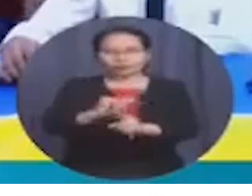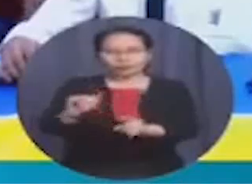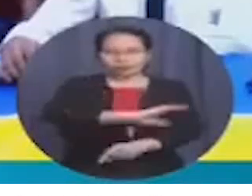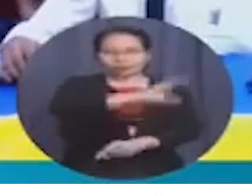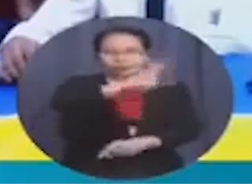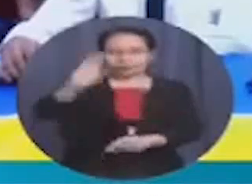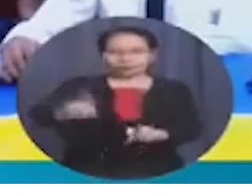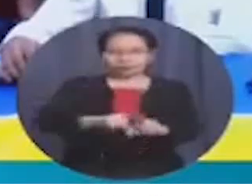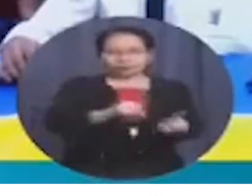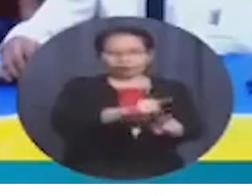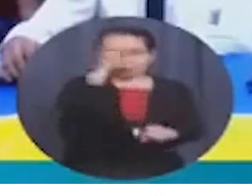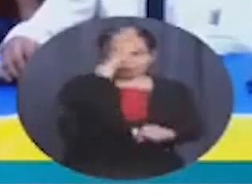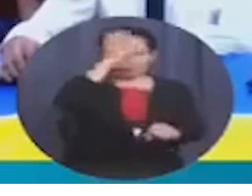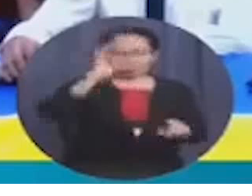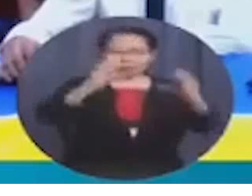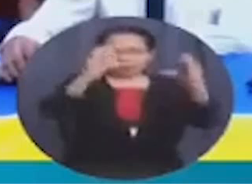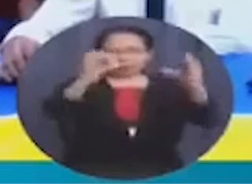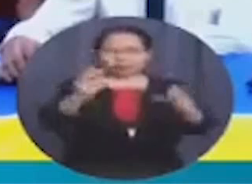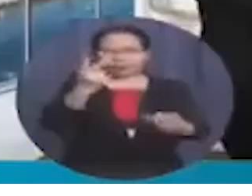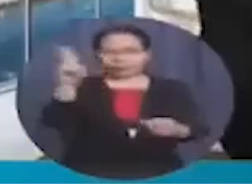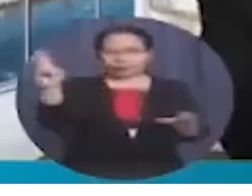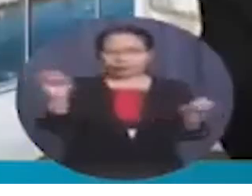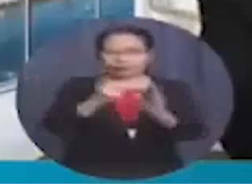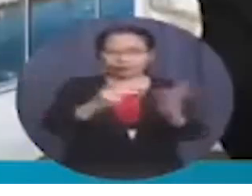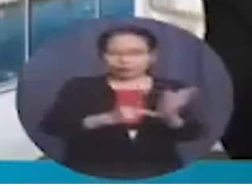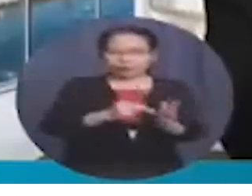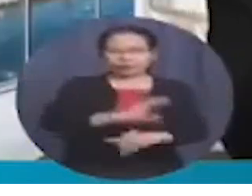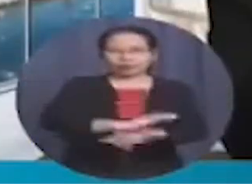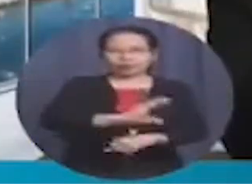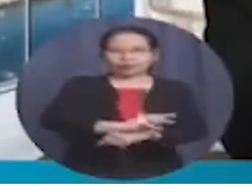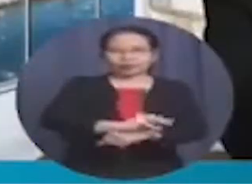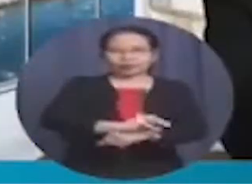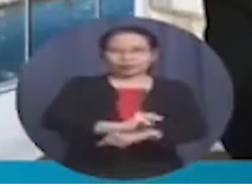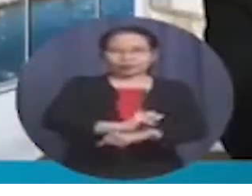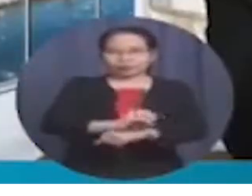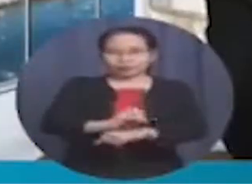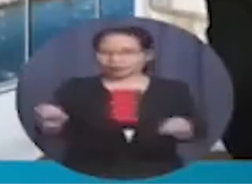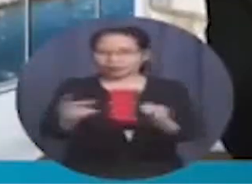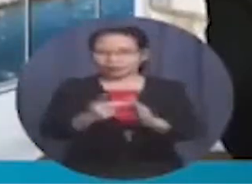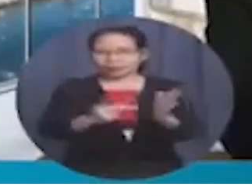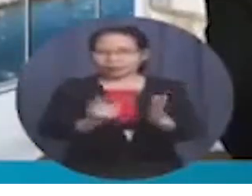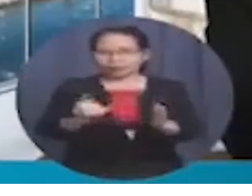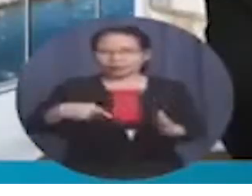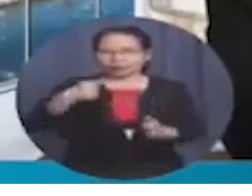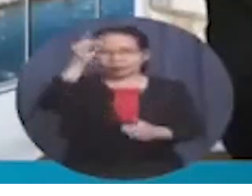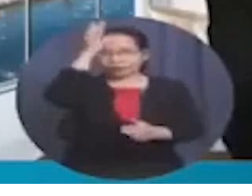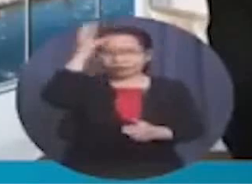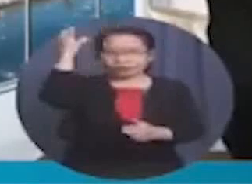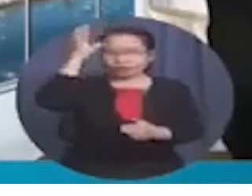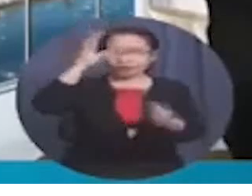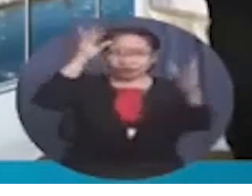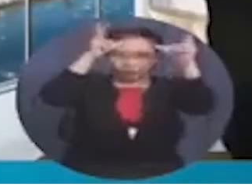nakikipasko rin sa Katoliko. E tinan mo, walang prinsipyo itong mga iglesia ni Manalo eh. Sabi nila, ang Katoliko raw